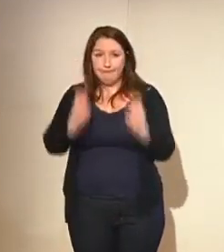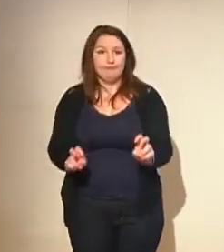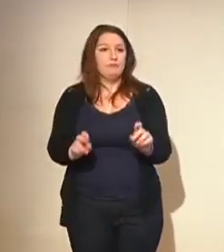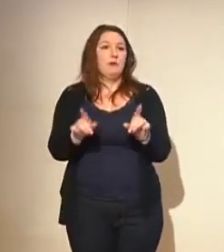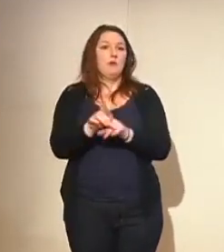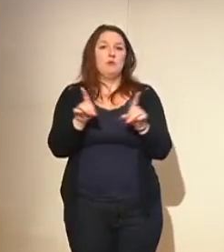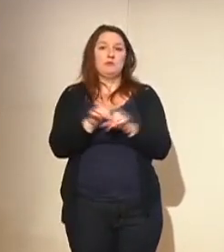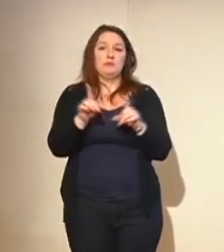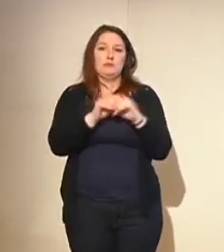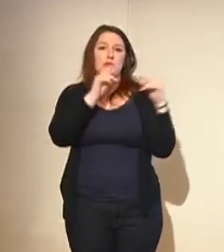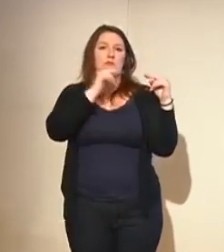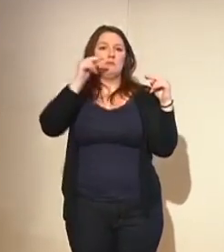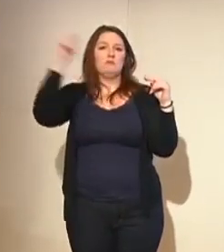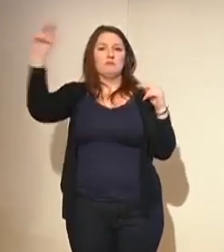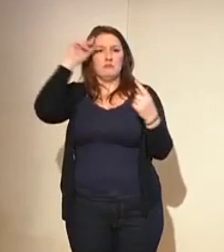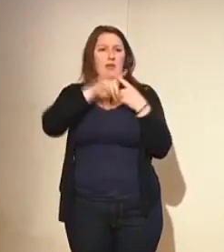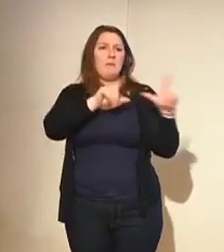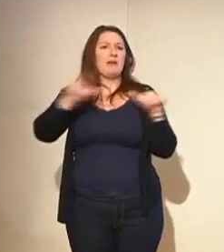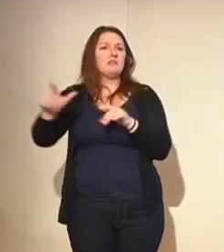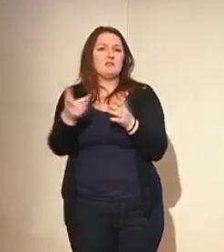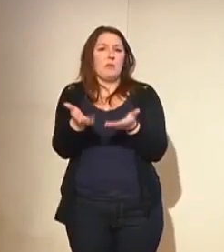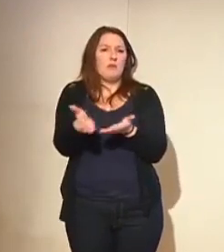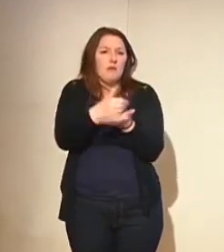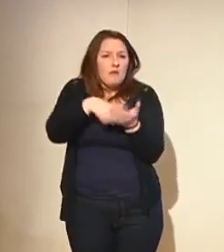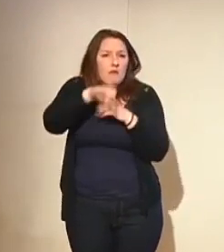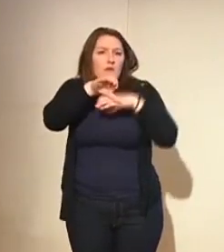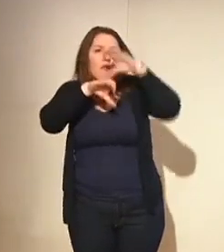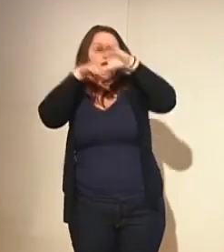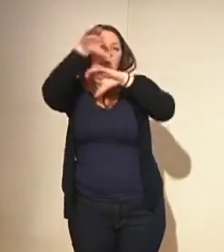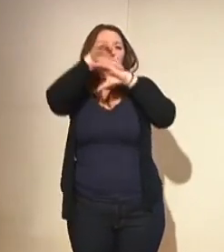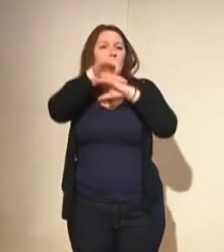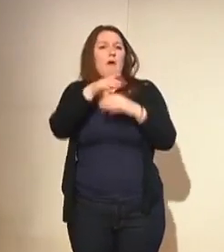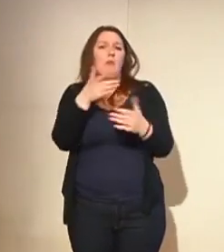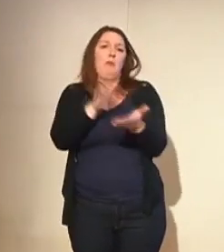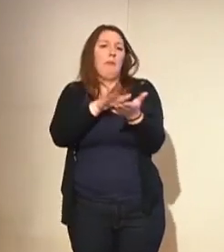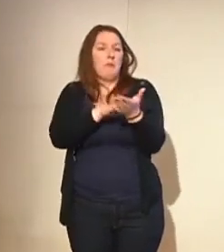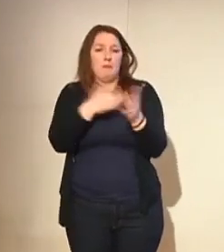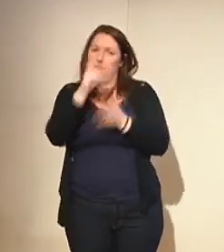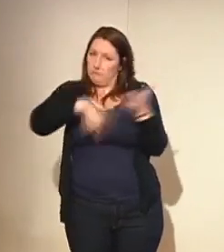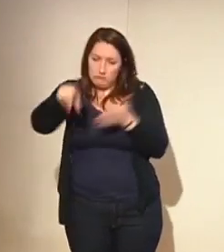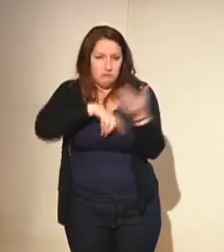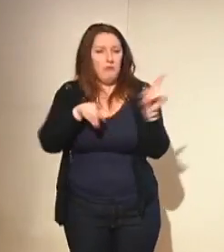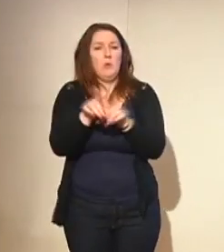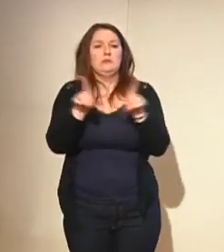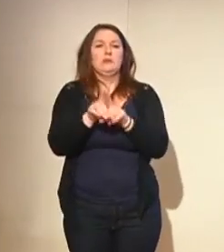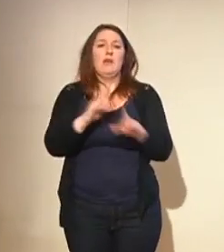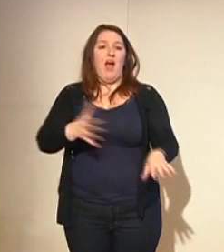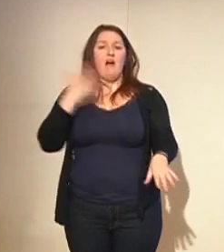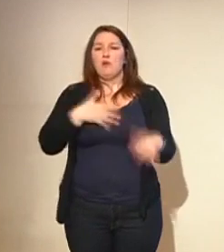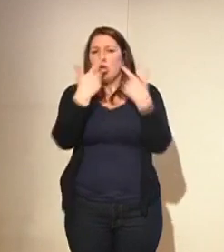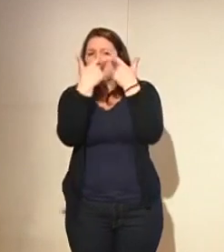jetons de présence pour les conseillers municipaux présents dans les divers organismes extérieurs également à supprimer les avantages en